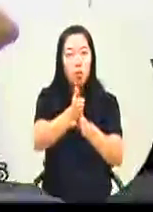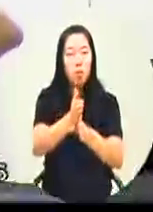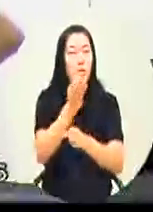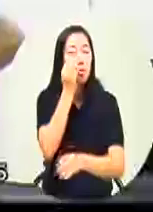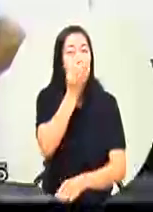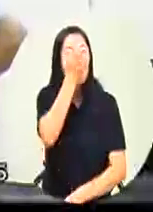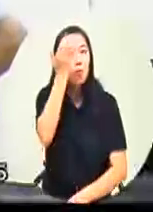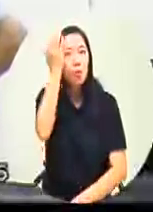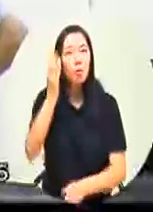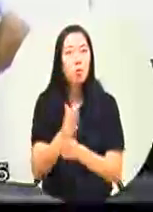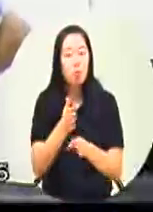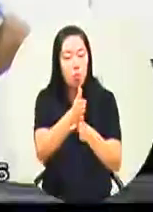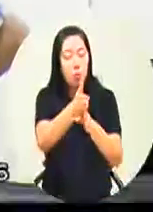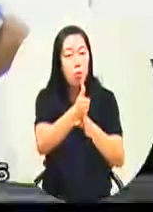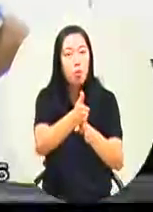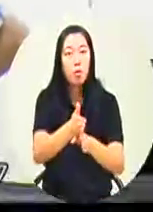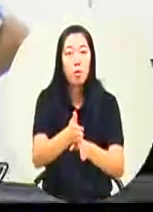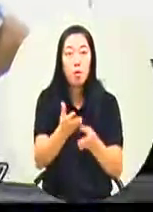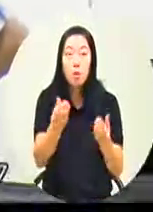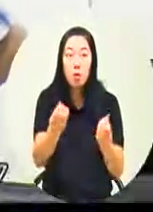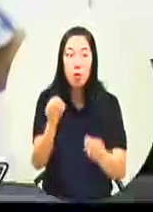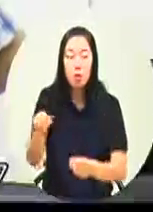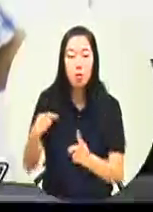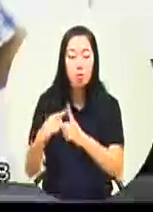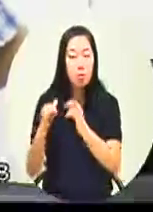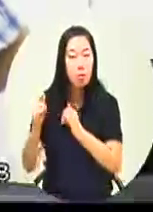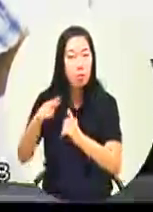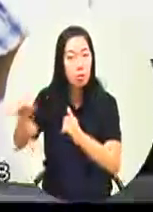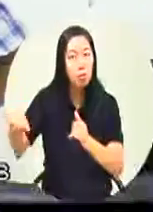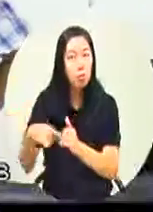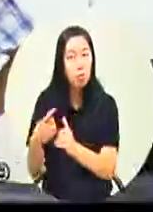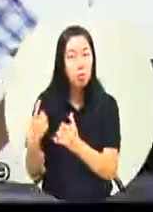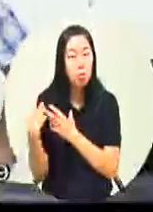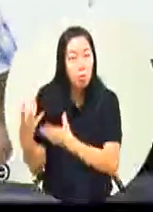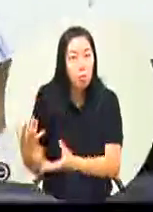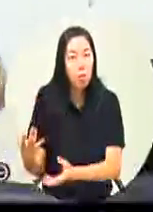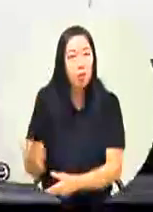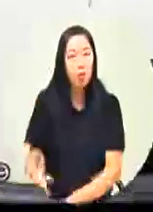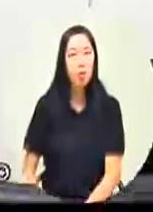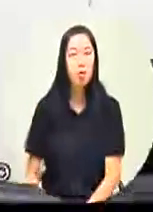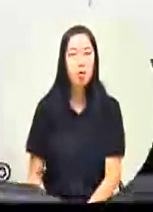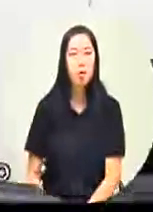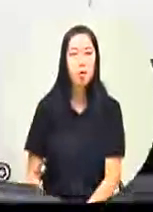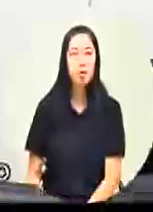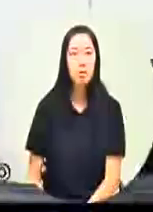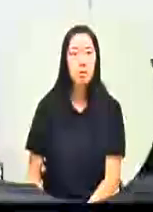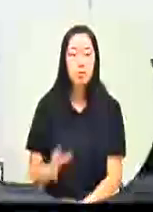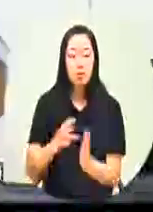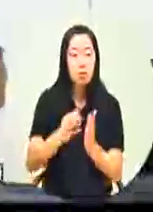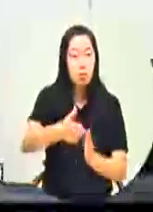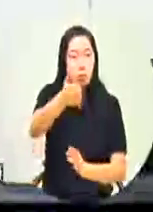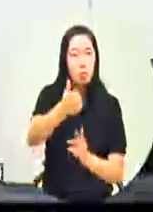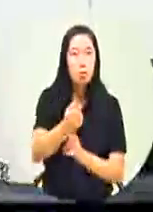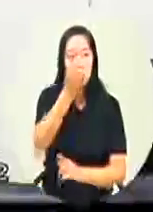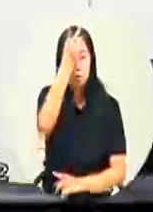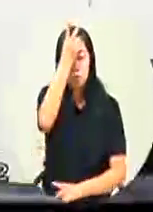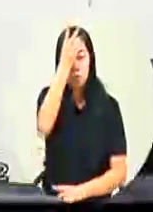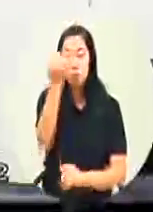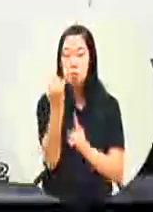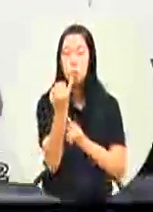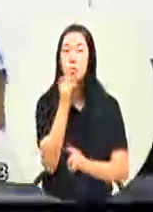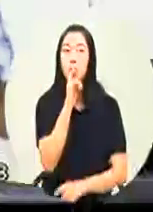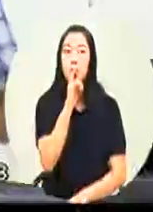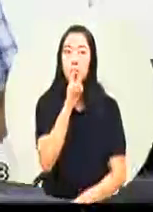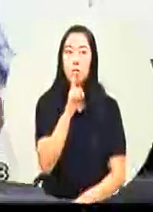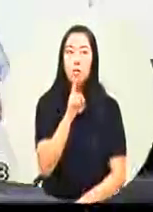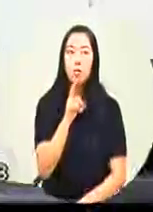到，可能那是民间的。哦，到底是交通局的还是观光局的？交通局长、曾局长所有枝头实